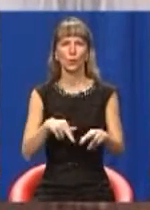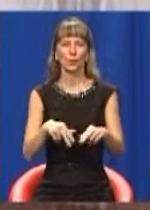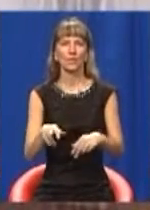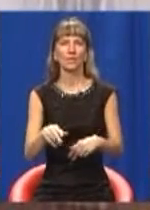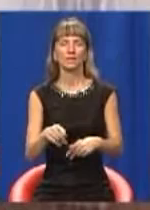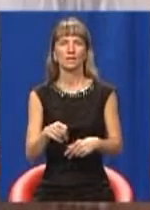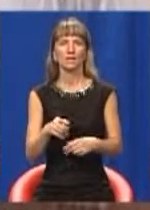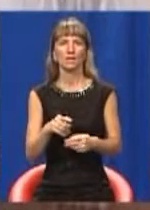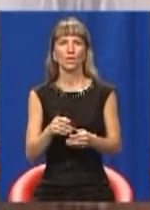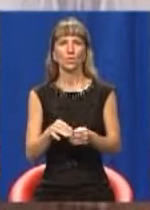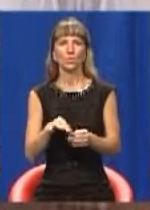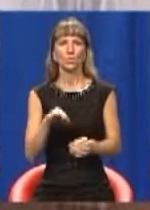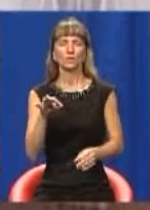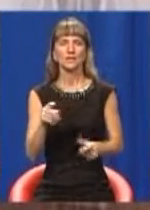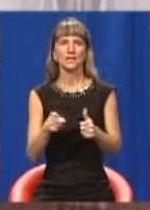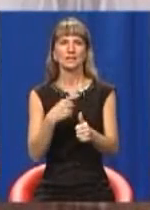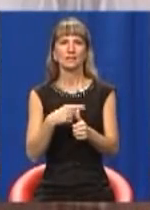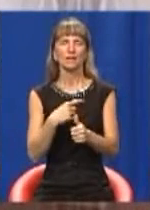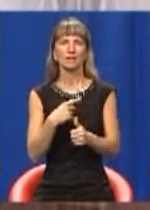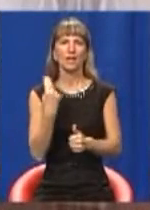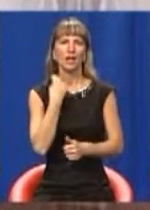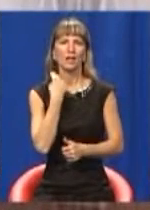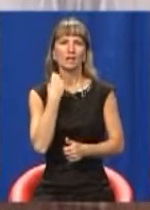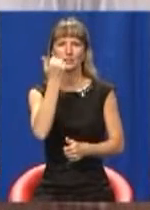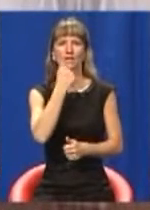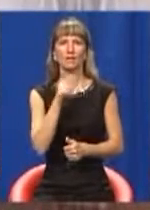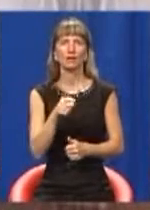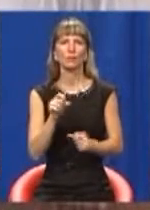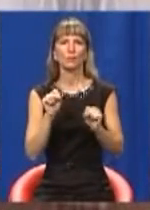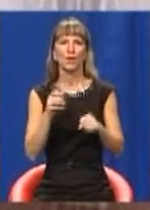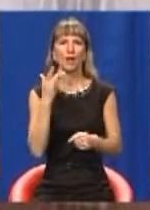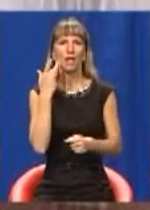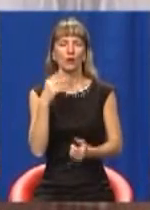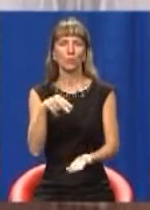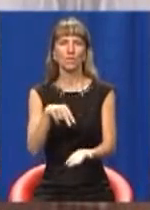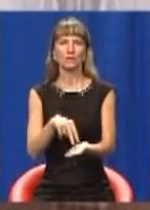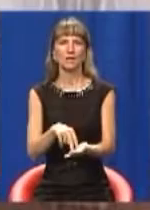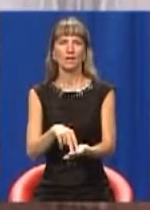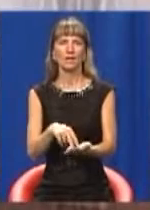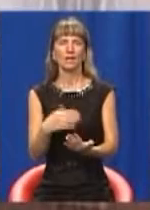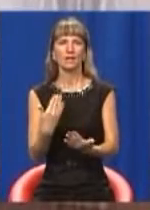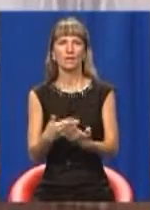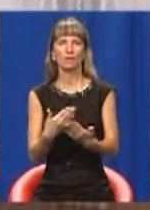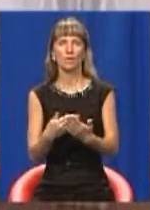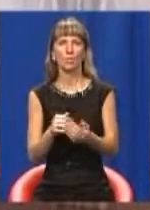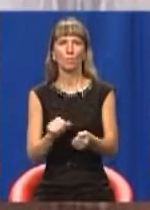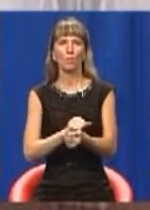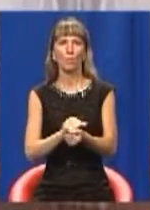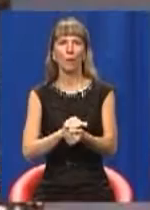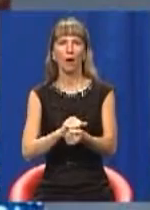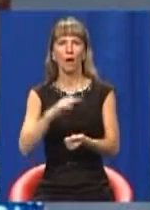постав ушей, який називається англійським. Завдяки ньому йому на вухо можна легко поставити, наприклад, аркуш паперу, і він не